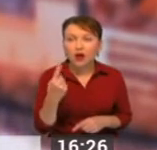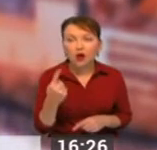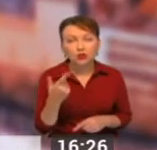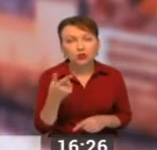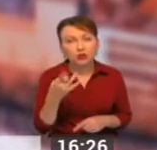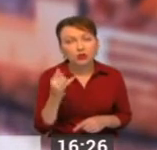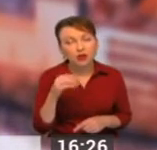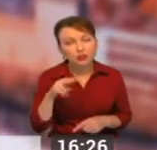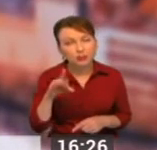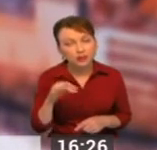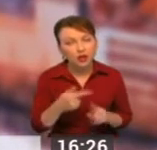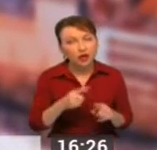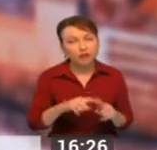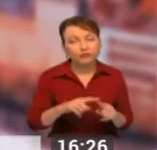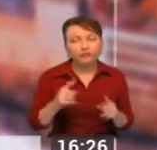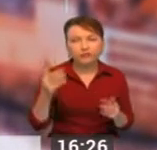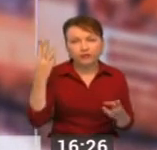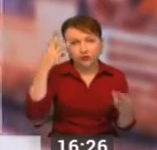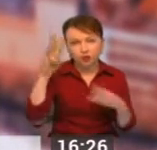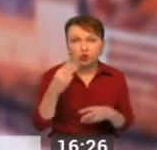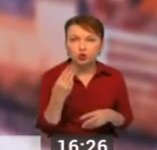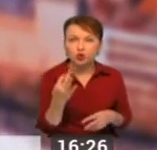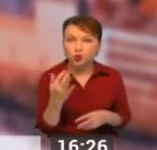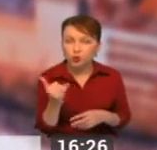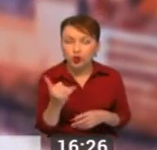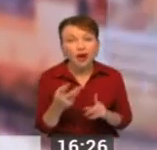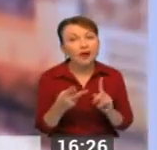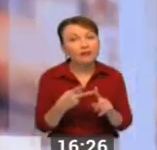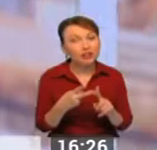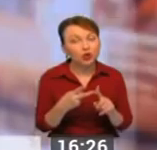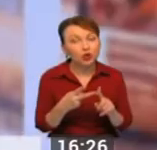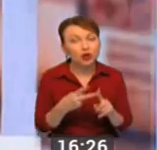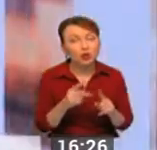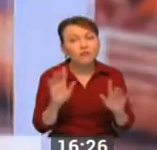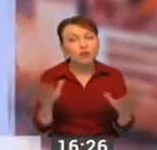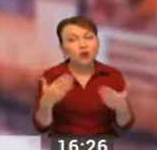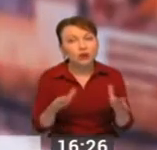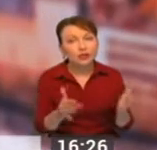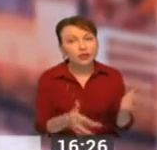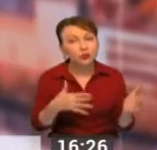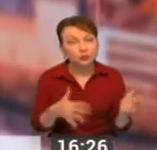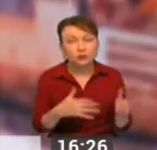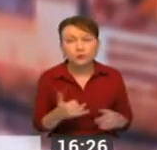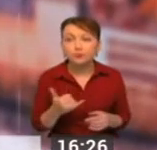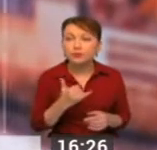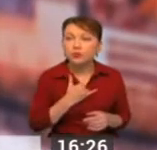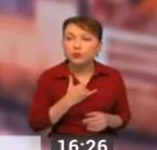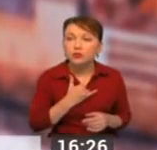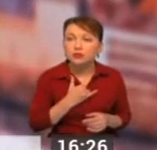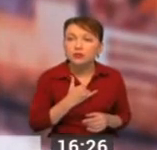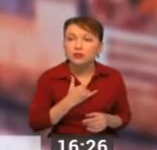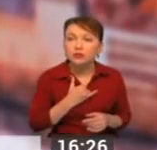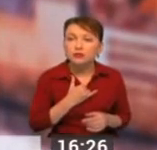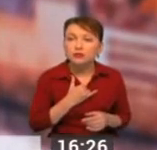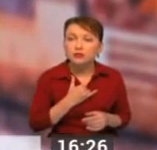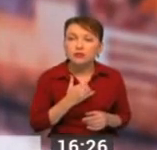это вот фэшн-шоу как бы в этой номинации, а второе – именно в вокале и инструменталке. У нас Светочка